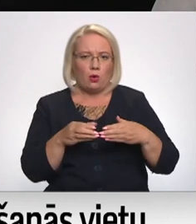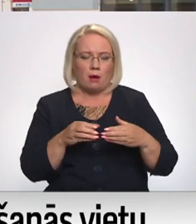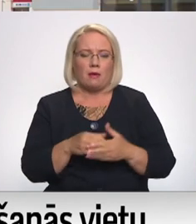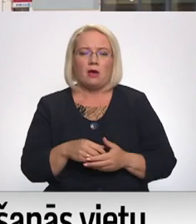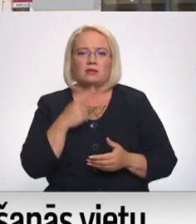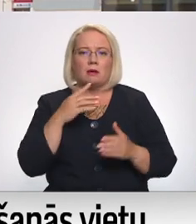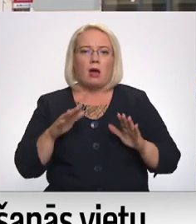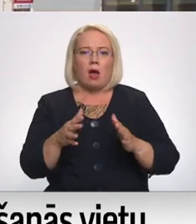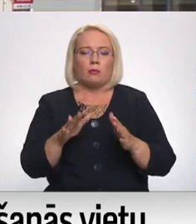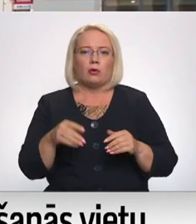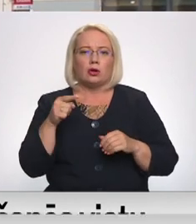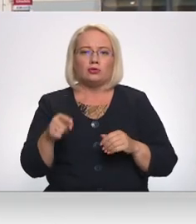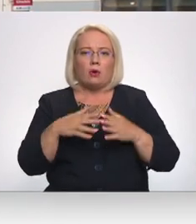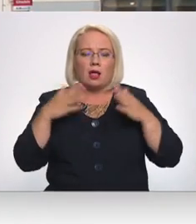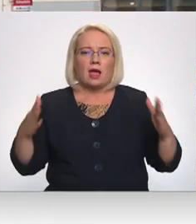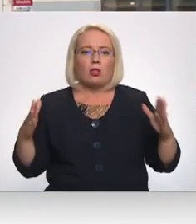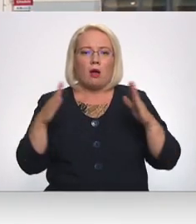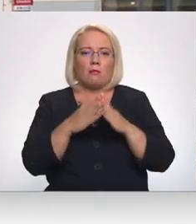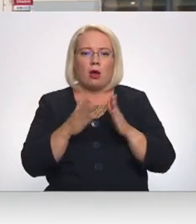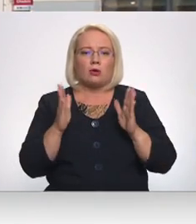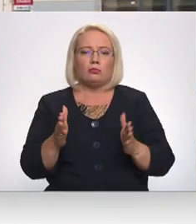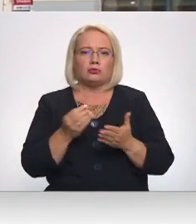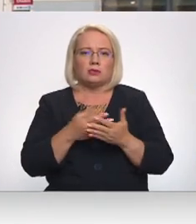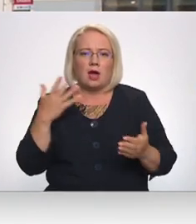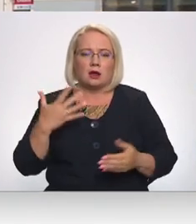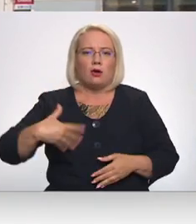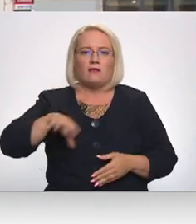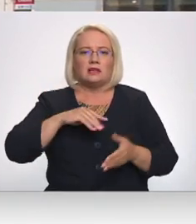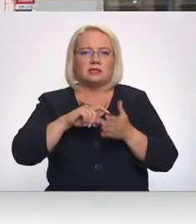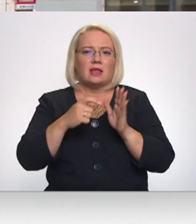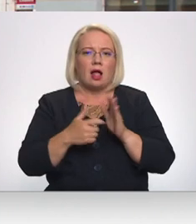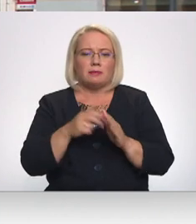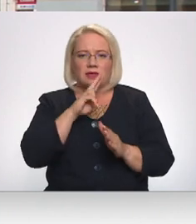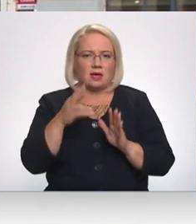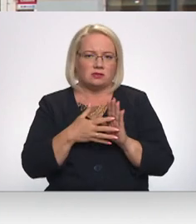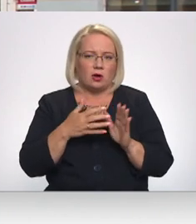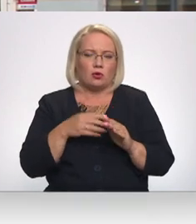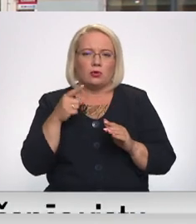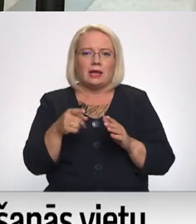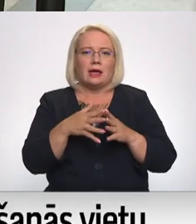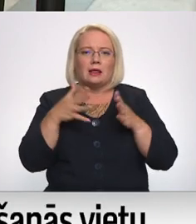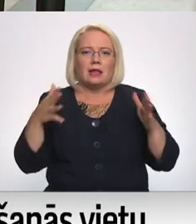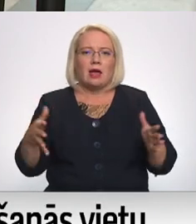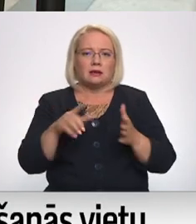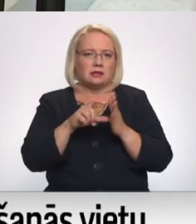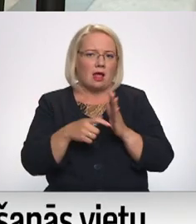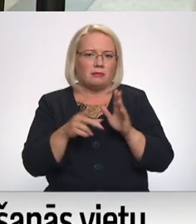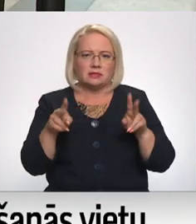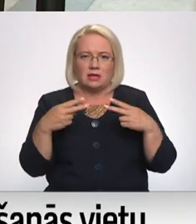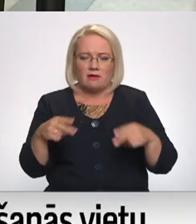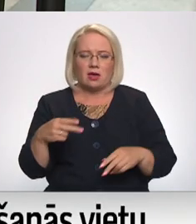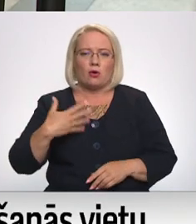lielo māju šodien būs ļoti dārgi. Un mēs neizmantojam visas telpas, un būsim gudīgi arī tik liels telpas, mums jau kādu laiku vairs nevajag. Un mums arī